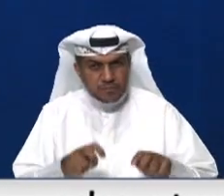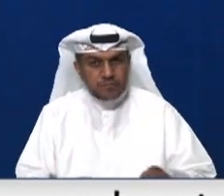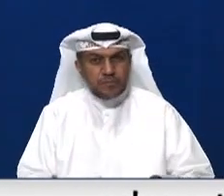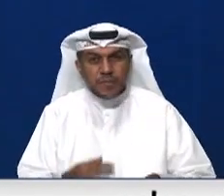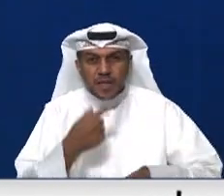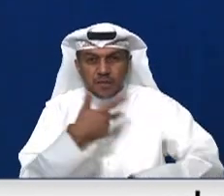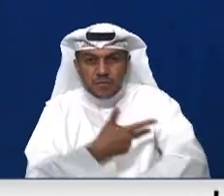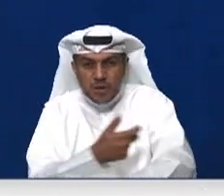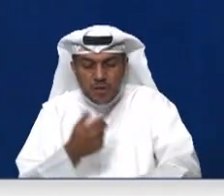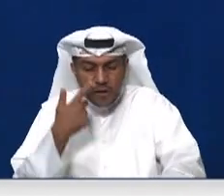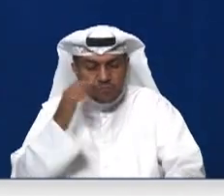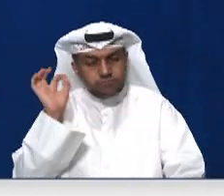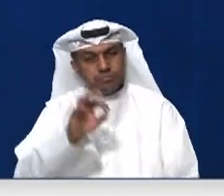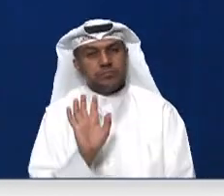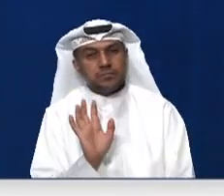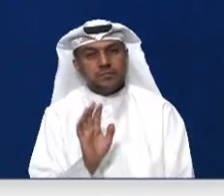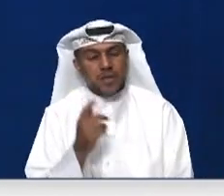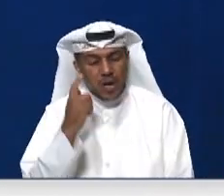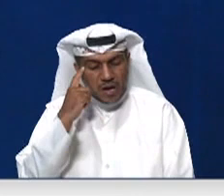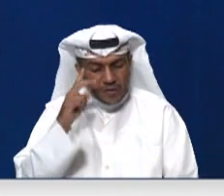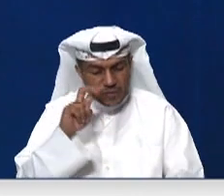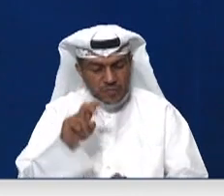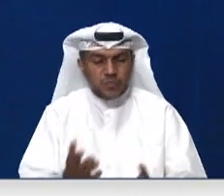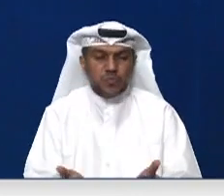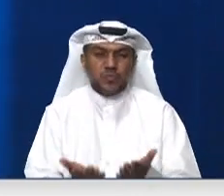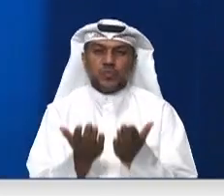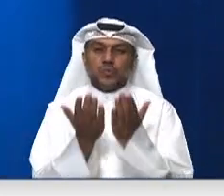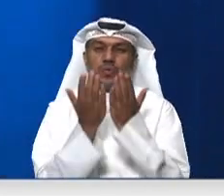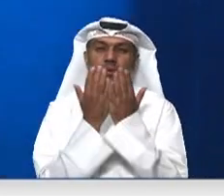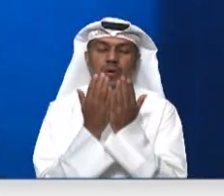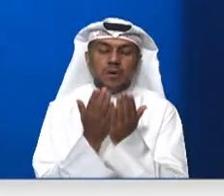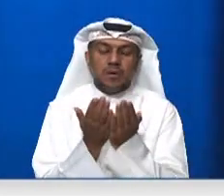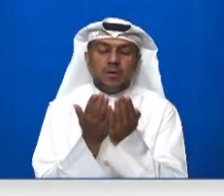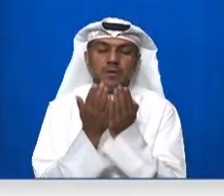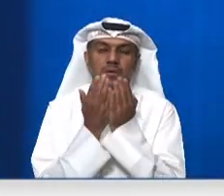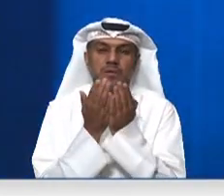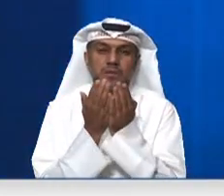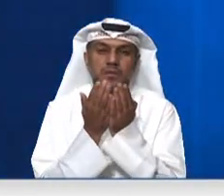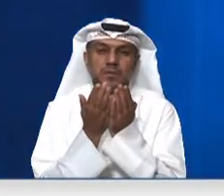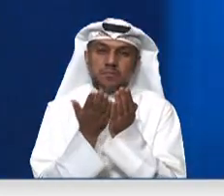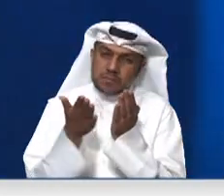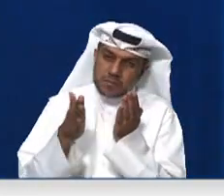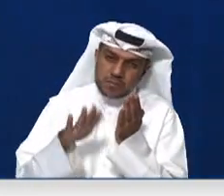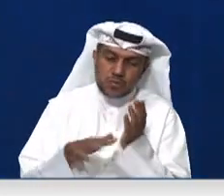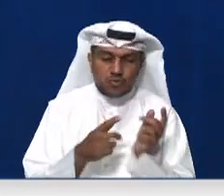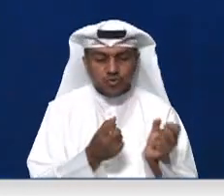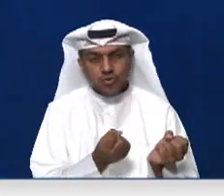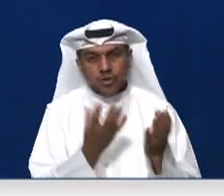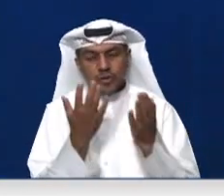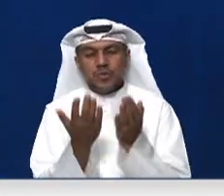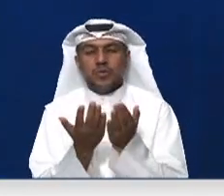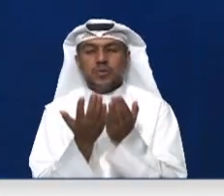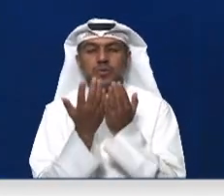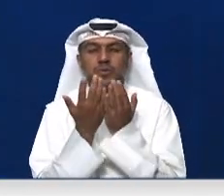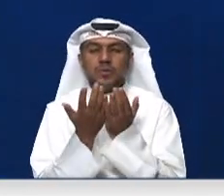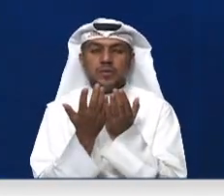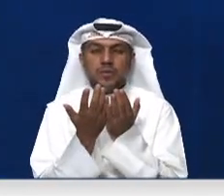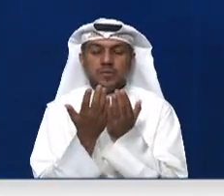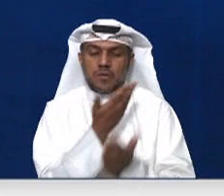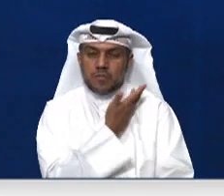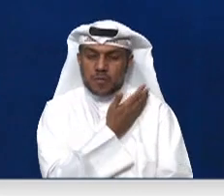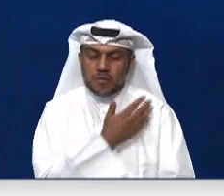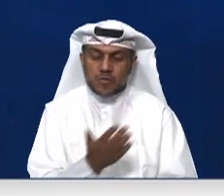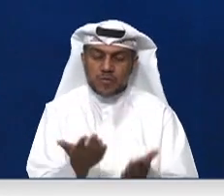للبصمة الوراثية، متضرعا إلى الباري عز وجل أن يتغمد الشهيد بواسع رحمته وعظيم